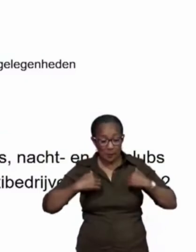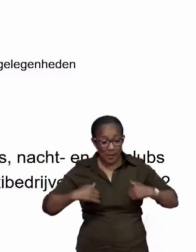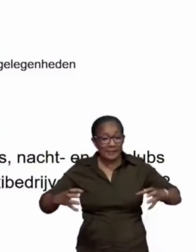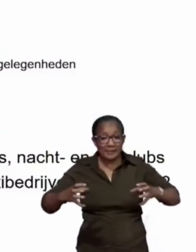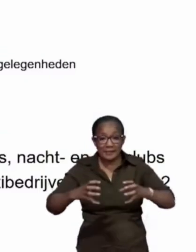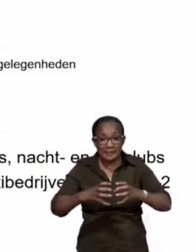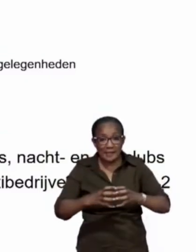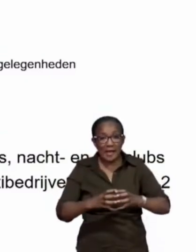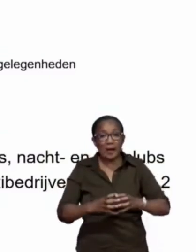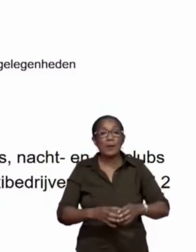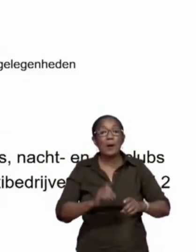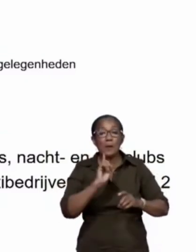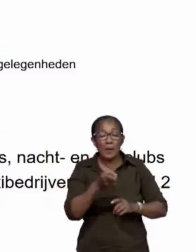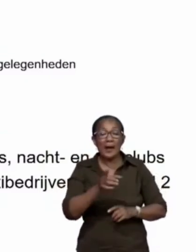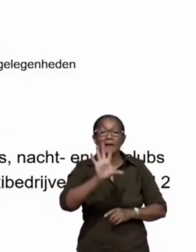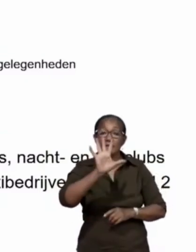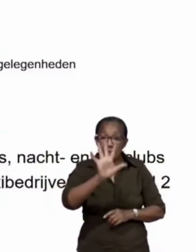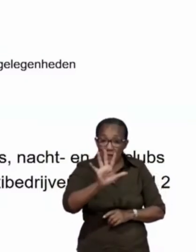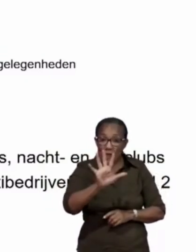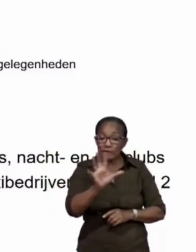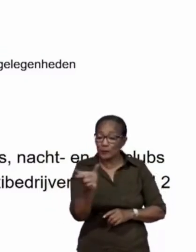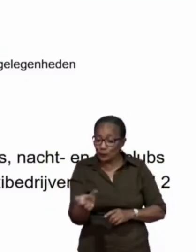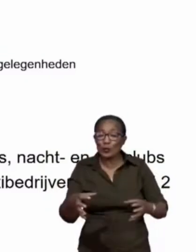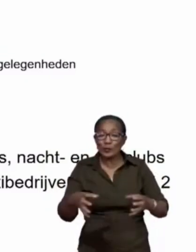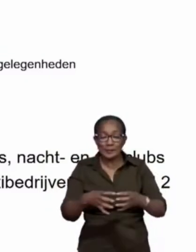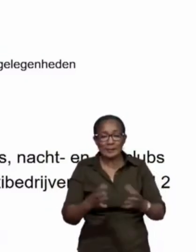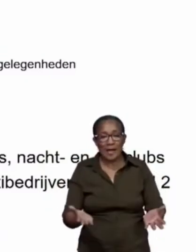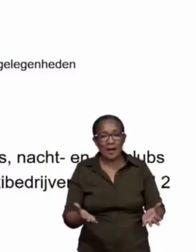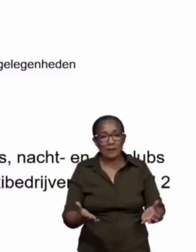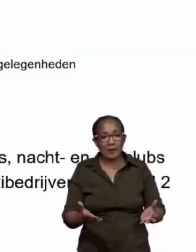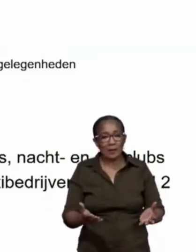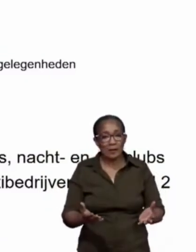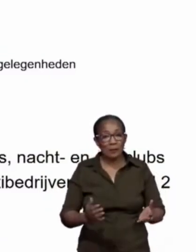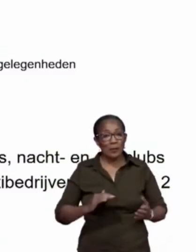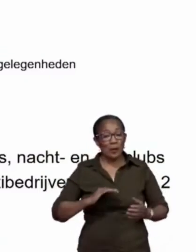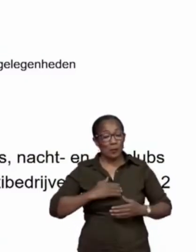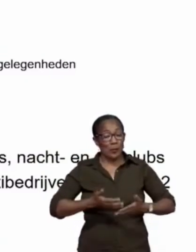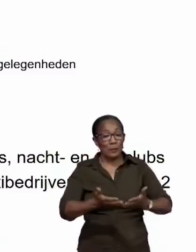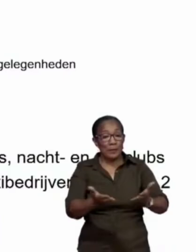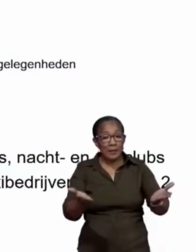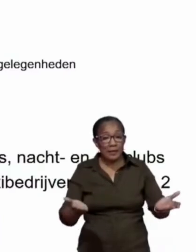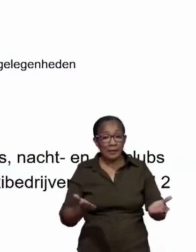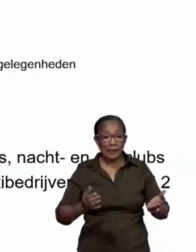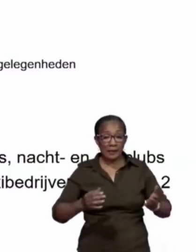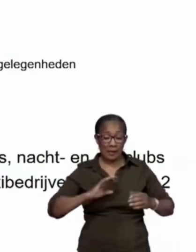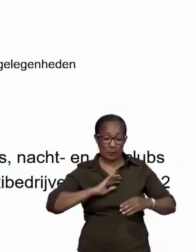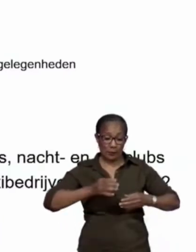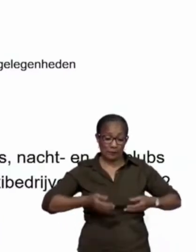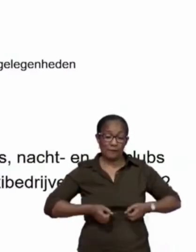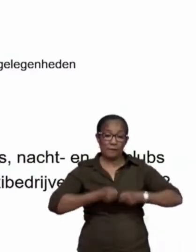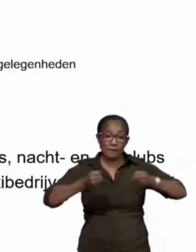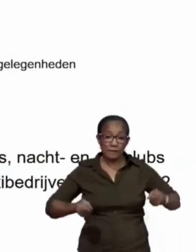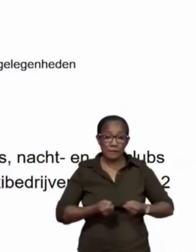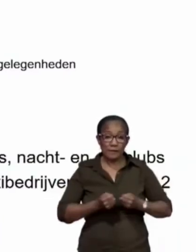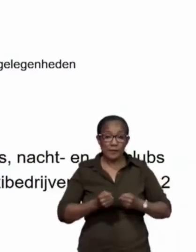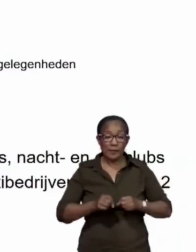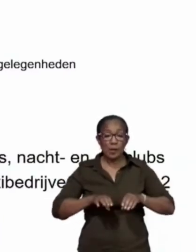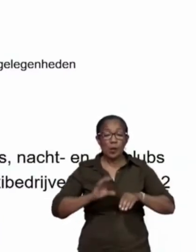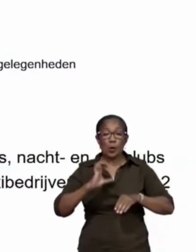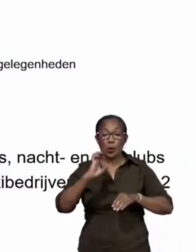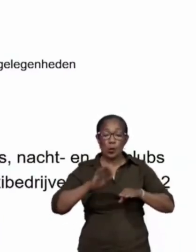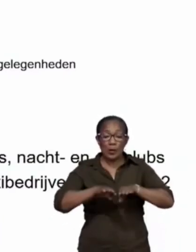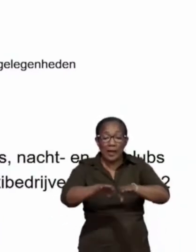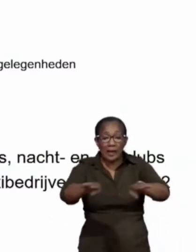feestjesma. Dus alle dat die stop, publieke en privé ontspanningsorde, you know, kan go naar Kola Creek, you know,